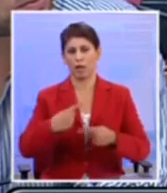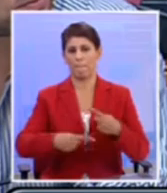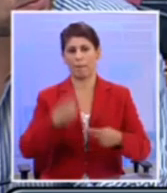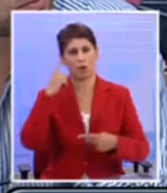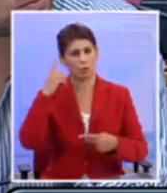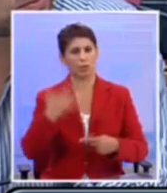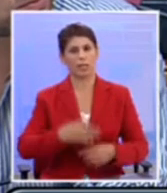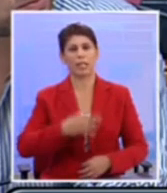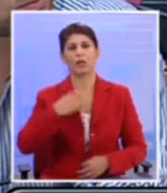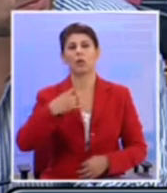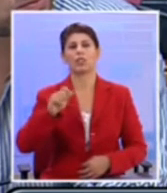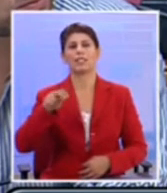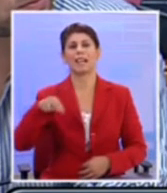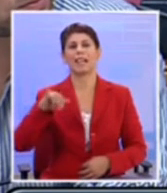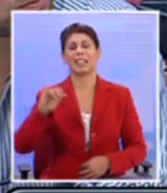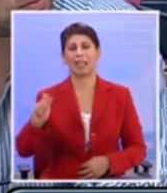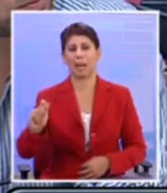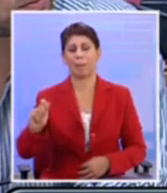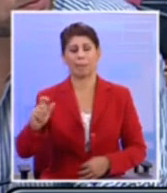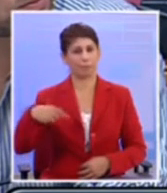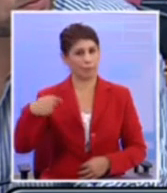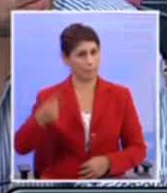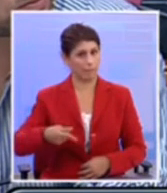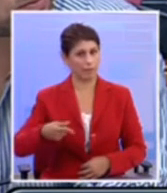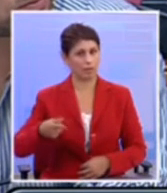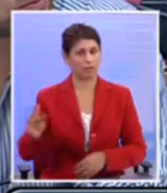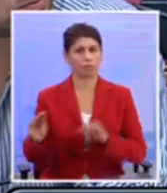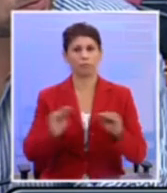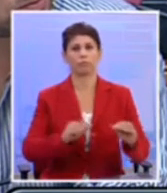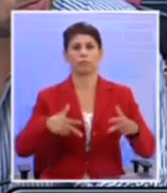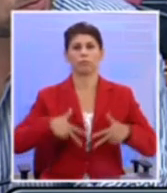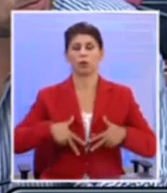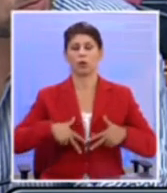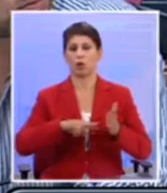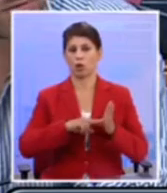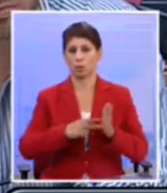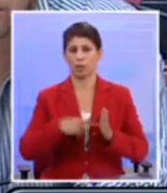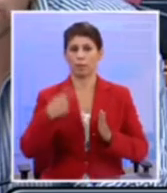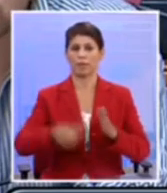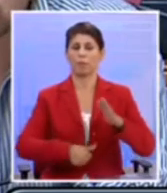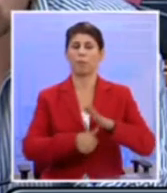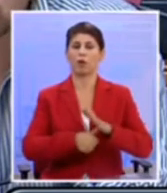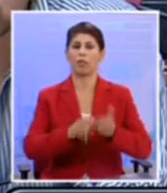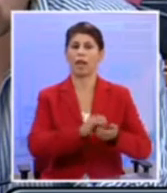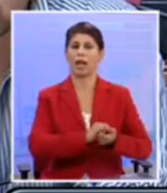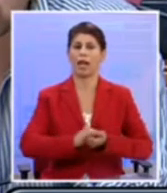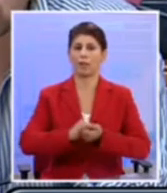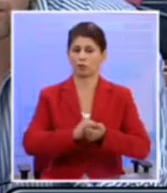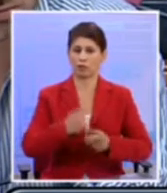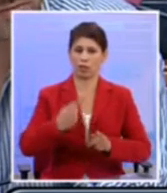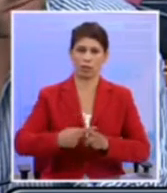κ. Ζανιά, ο οποίος έγινε συνεχεία Υπουργός Οικονομικών και στη συνέχεια Πρόεδρος της Ένωσης Ελληνικών